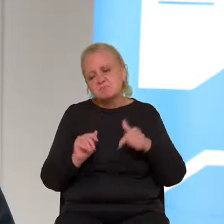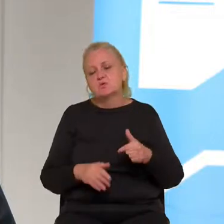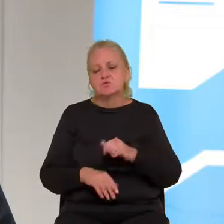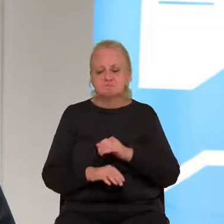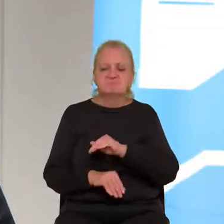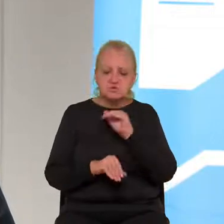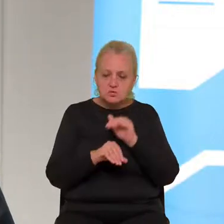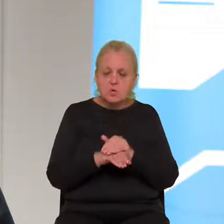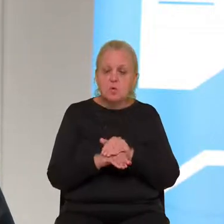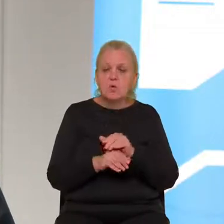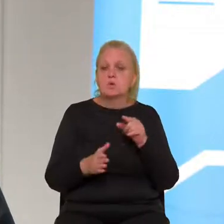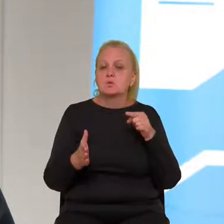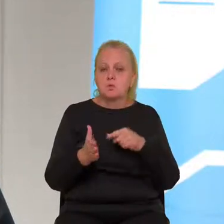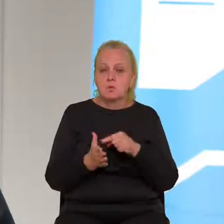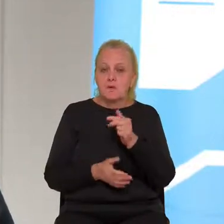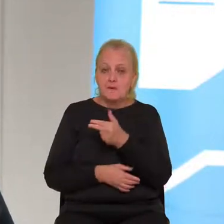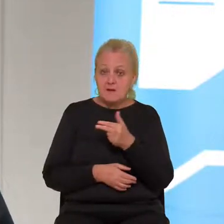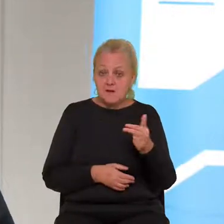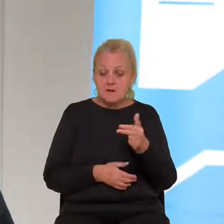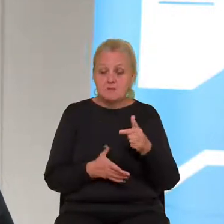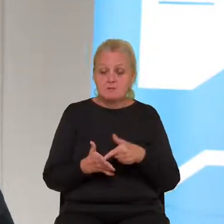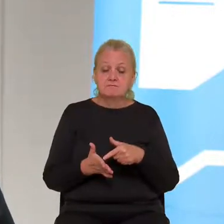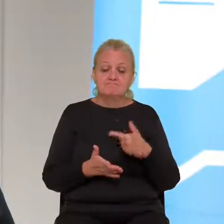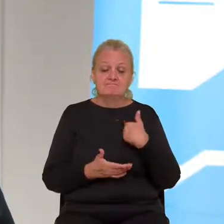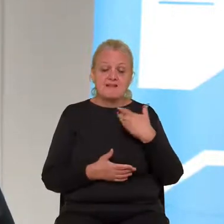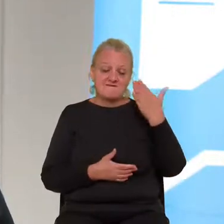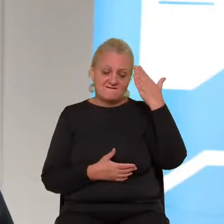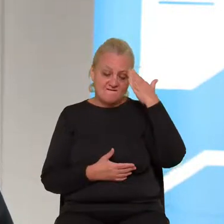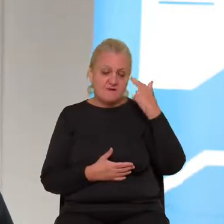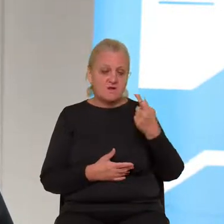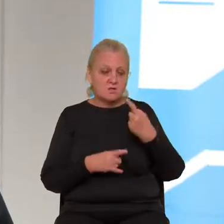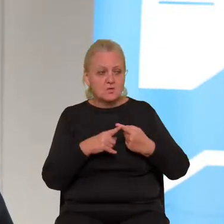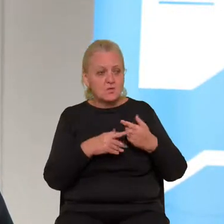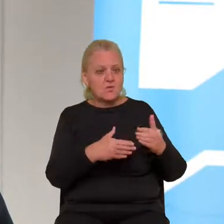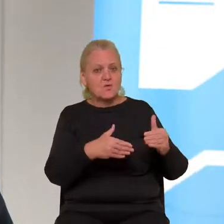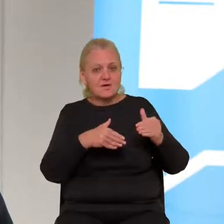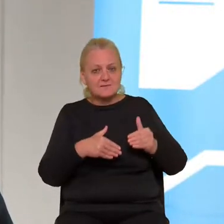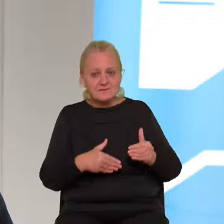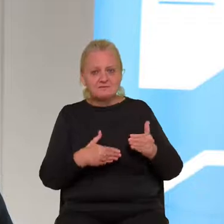pogodzić z tym, że jesteś uprzedzony i że